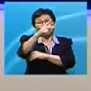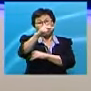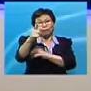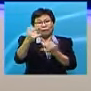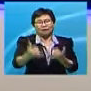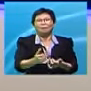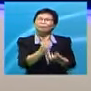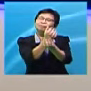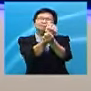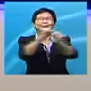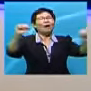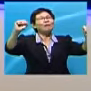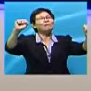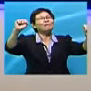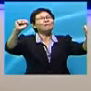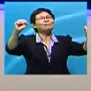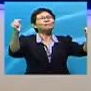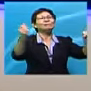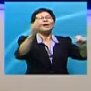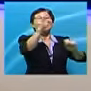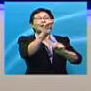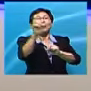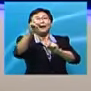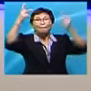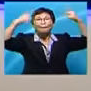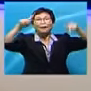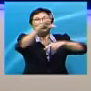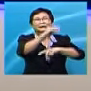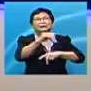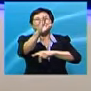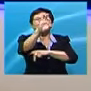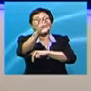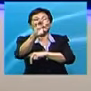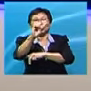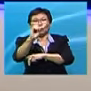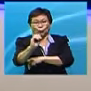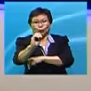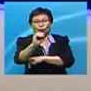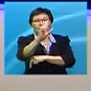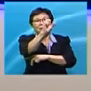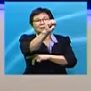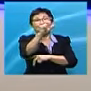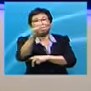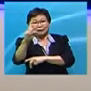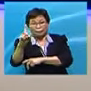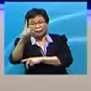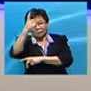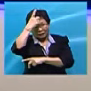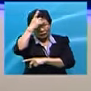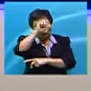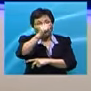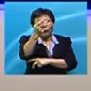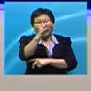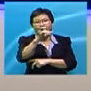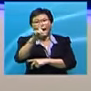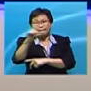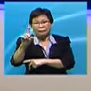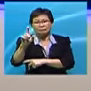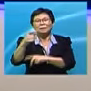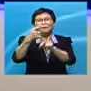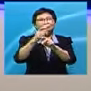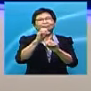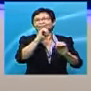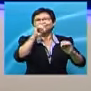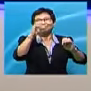Lumpur melepas dan membebaskan bekas Presiden dan Ketua Pegawai Eksekutif Kumpulan Sime Darby Berhad, Datuk Seri Ahmad Zubair Murshid,